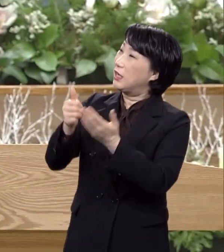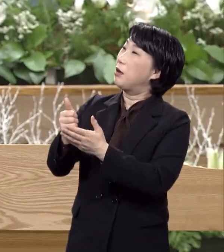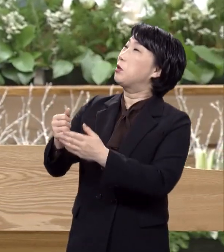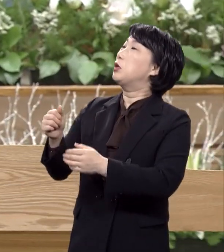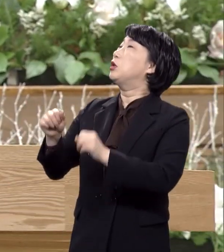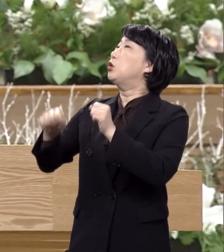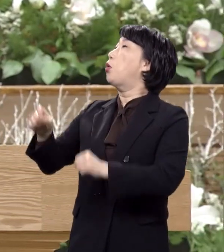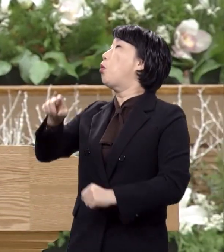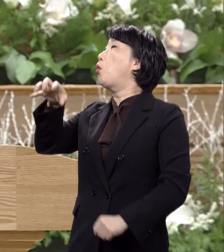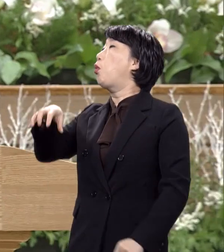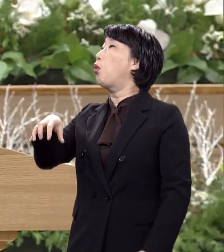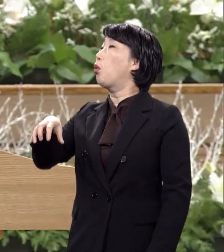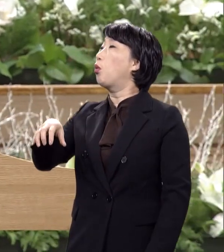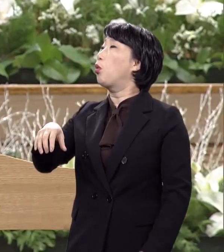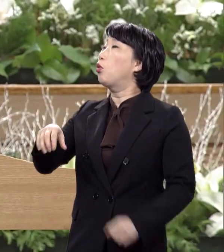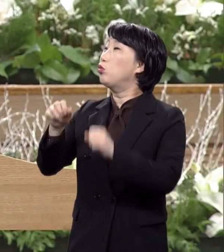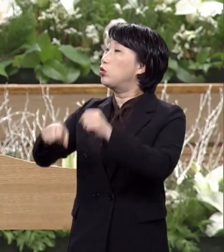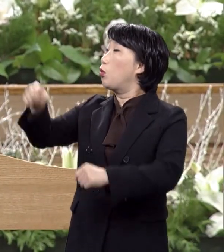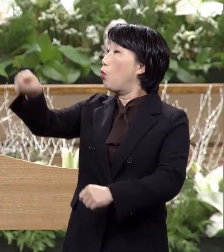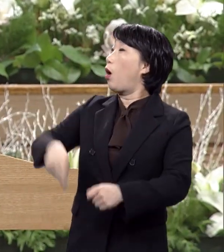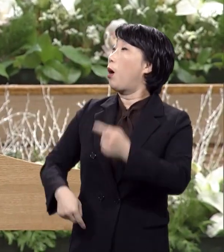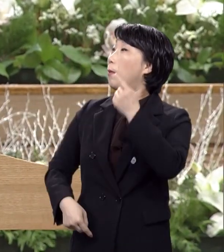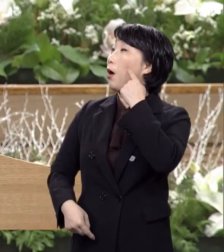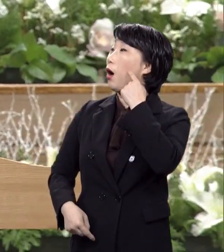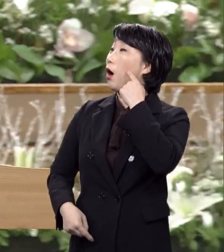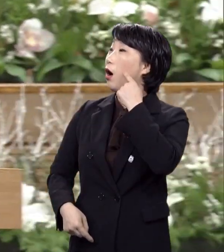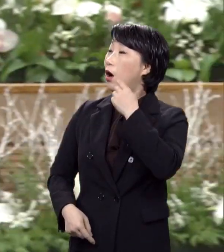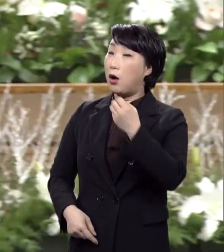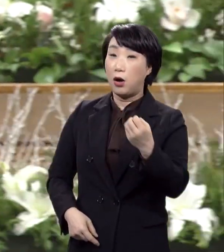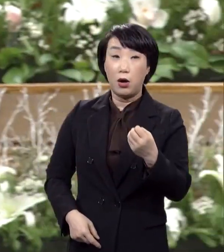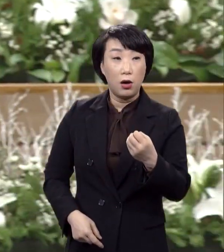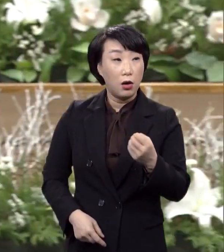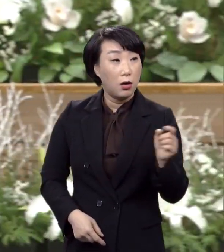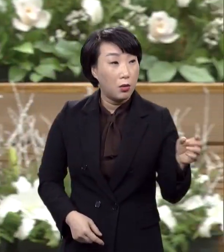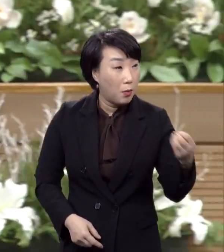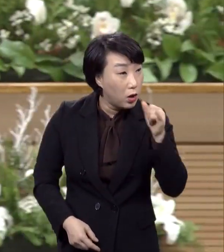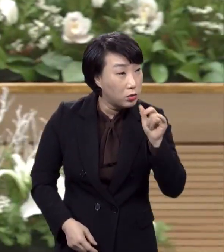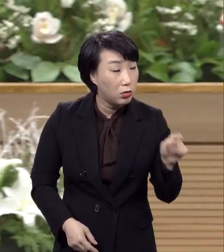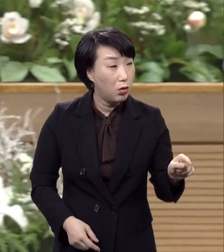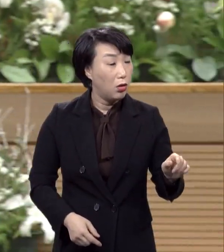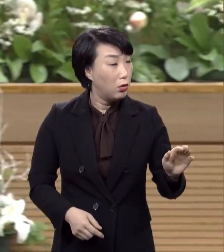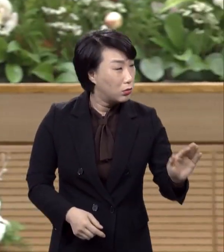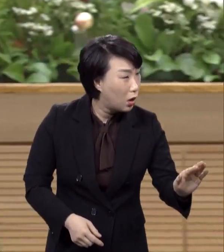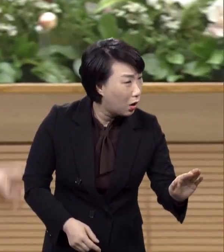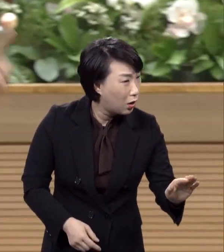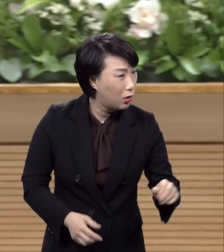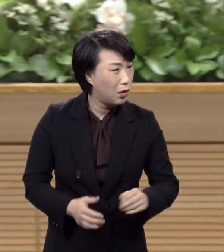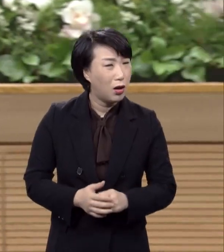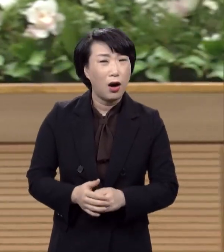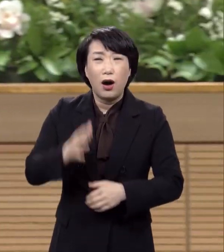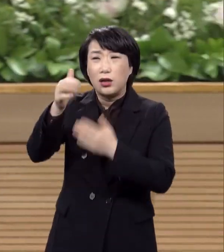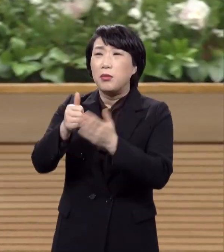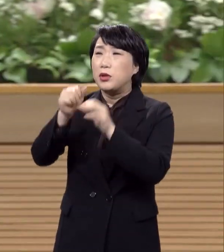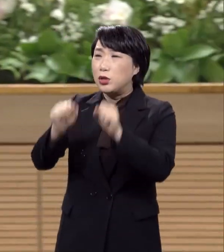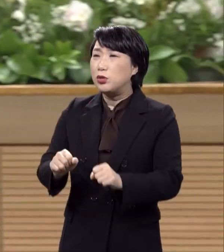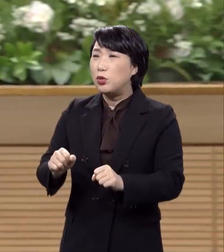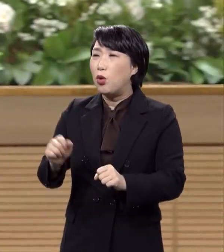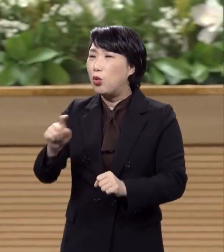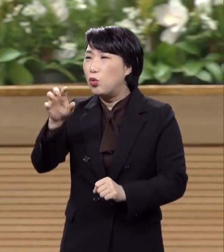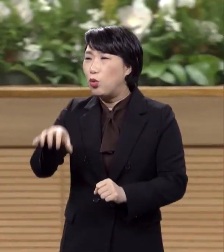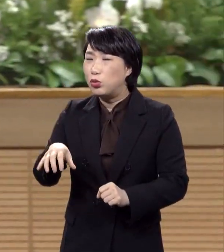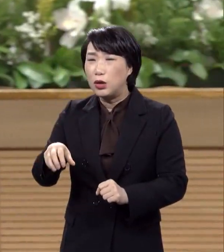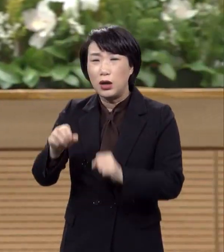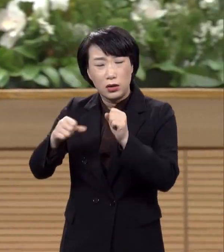하나님이 어딨냐? 있으면 나와봐라. 아니, 하나님이 어딨냐?